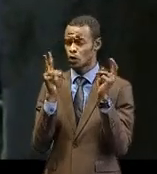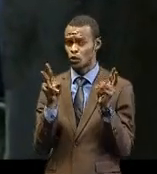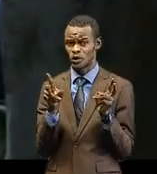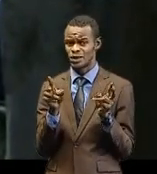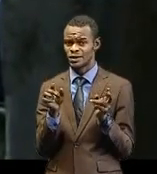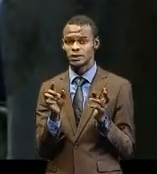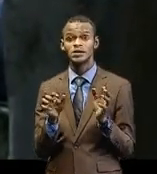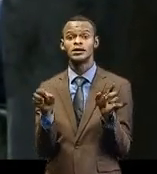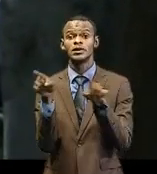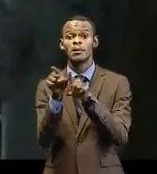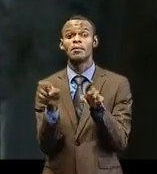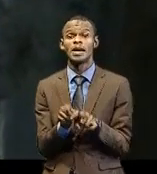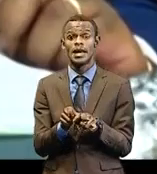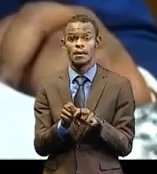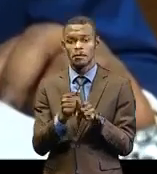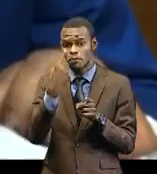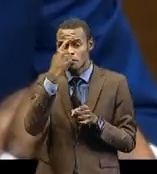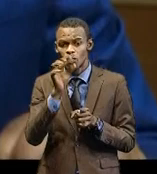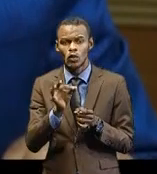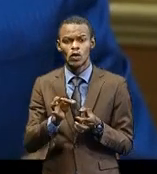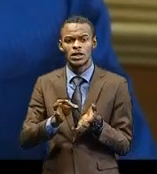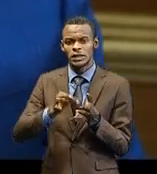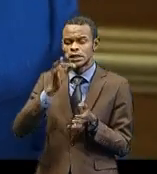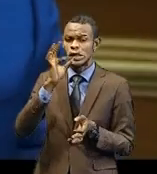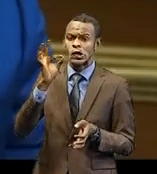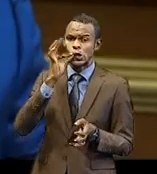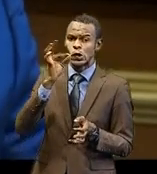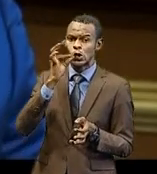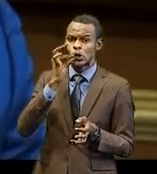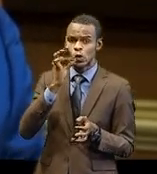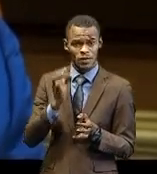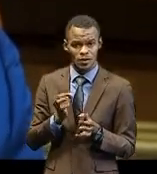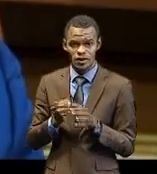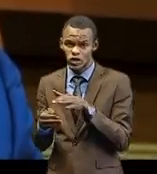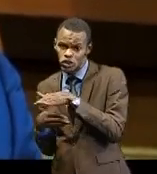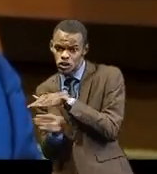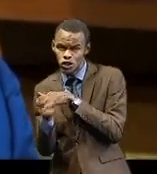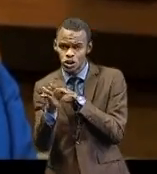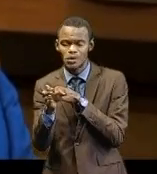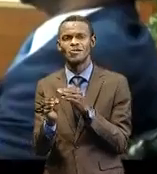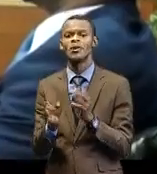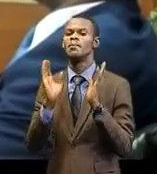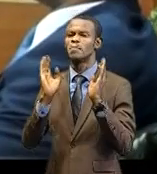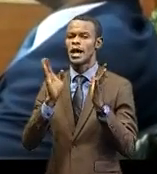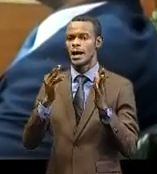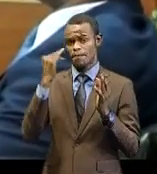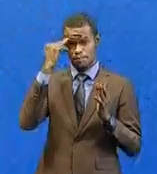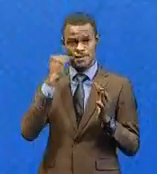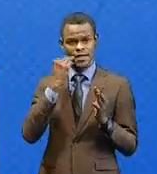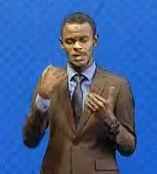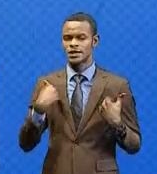mesures strictes doivent être définies par les ministres sectoriels concernés pour prévenir tout type de trafic.